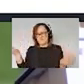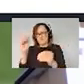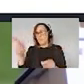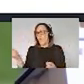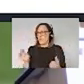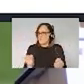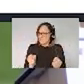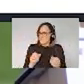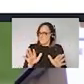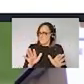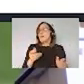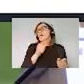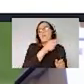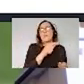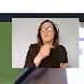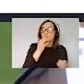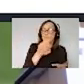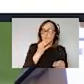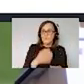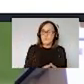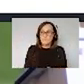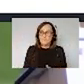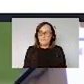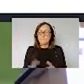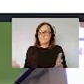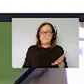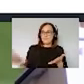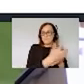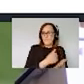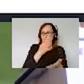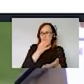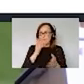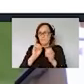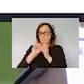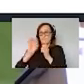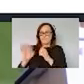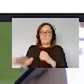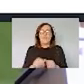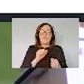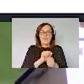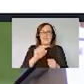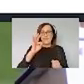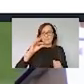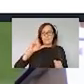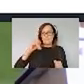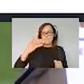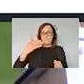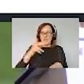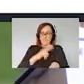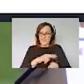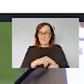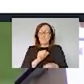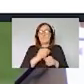obawiali. O super, dziękuję za tę odpowiedź, że zbierzemy pytania. Jest timer, są odpowiedzi, jest pokazana tabela